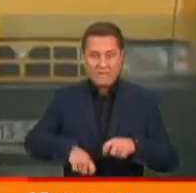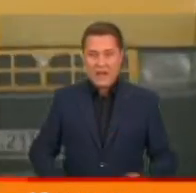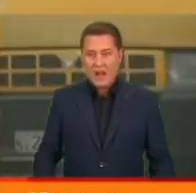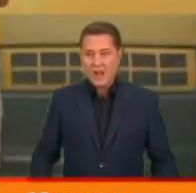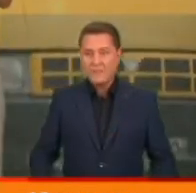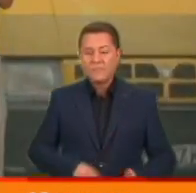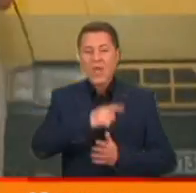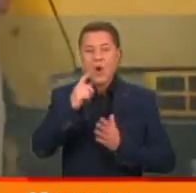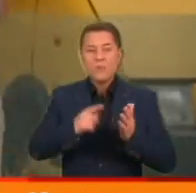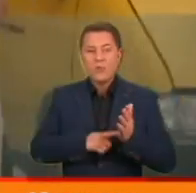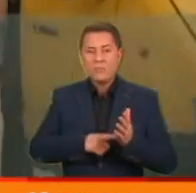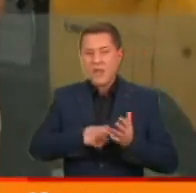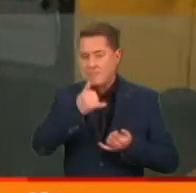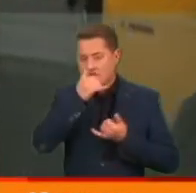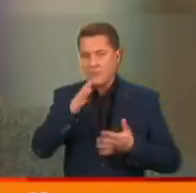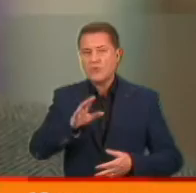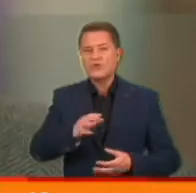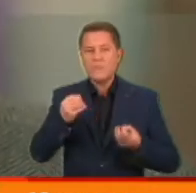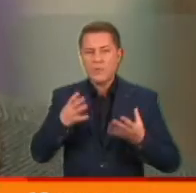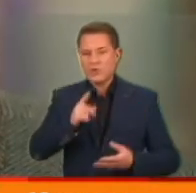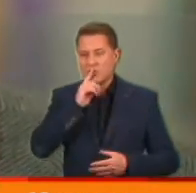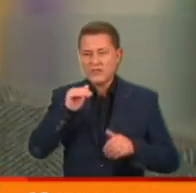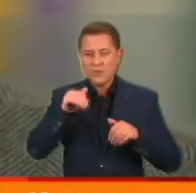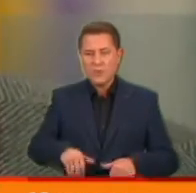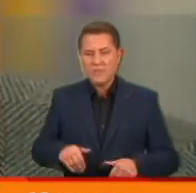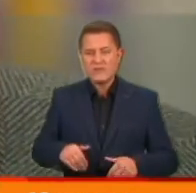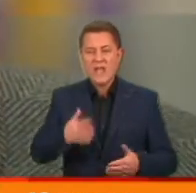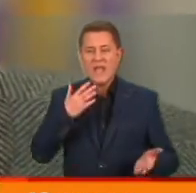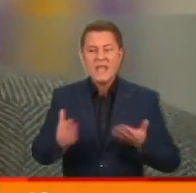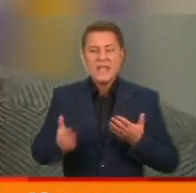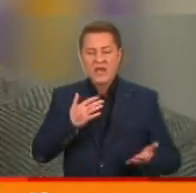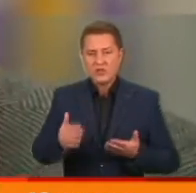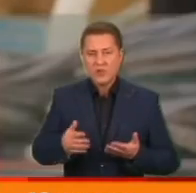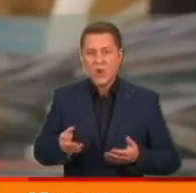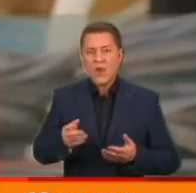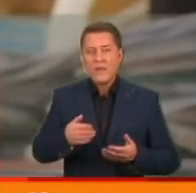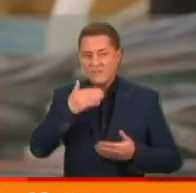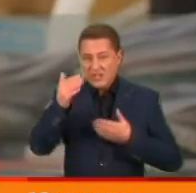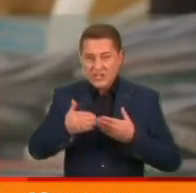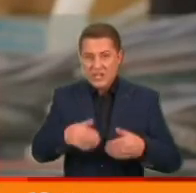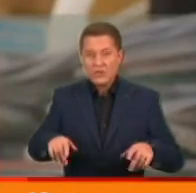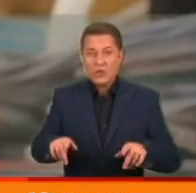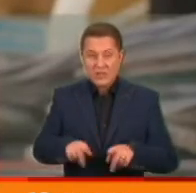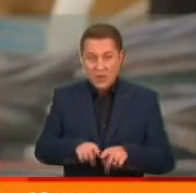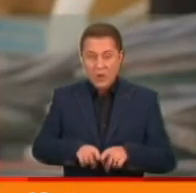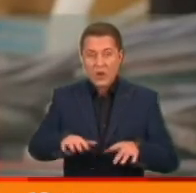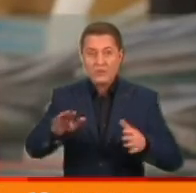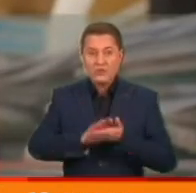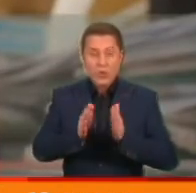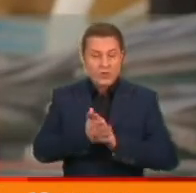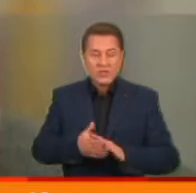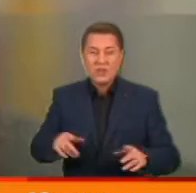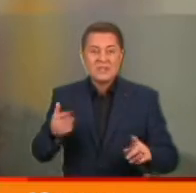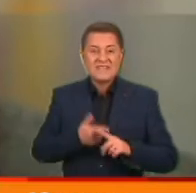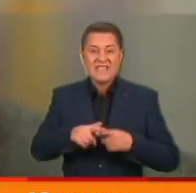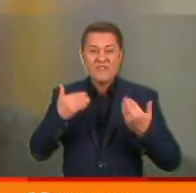Проблема не може просто замовчувати. Якщо ми дійшли до цієї точки, це вже криза. Да? Що може бути